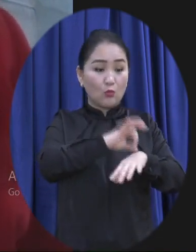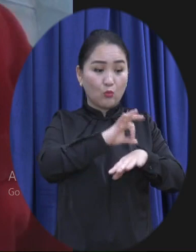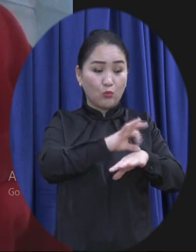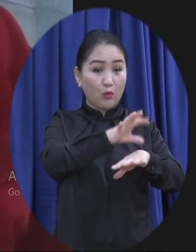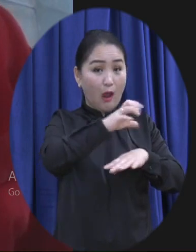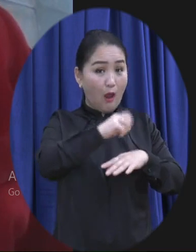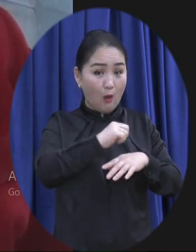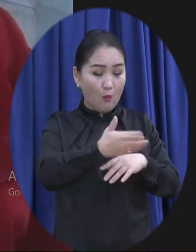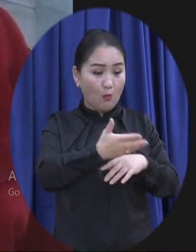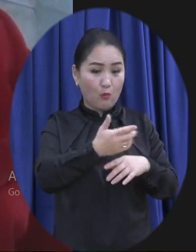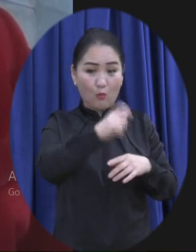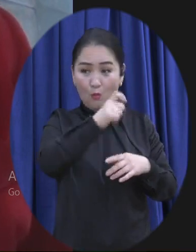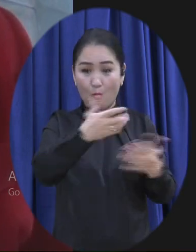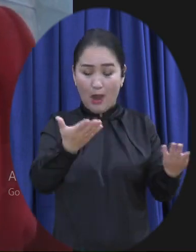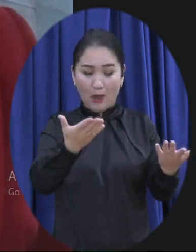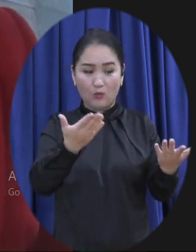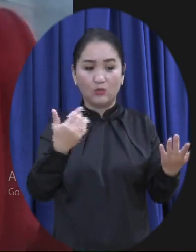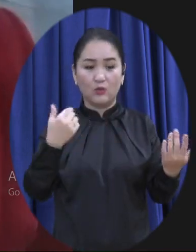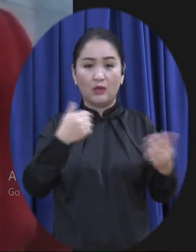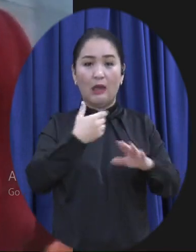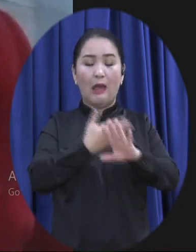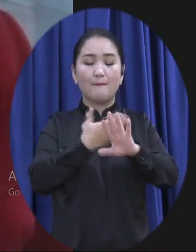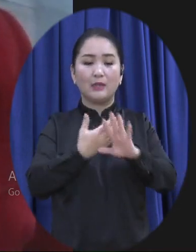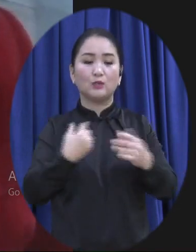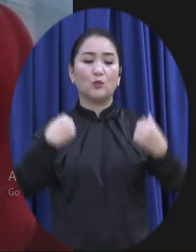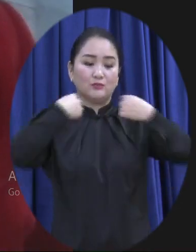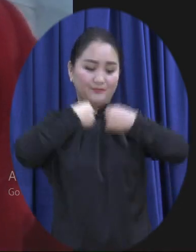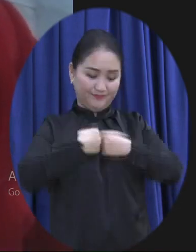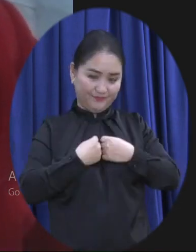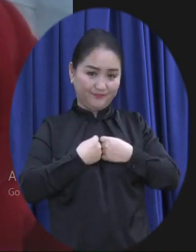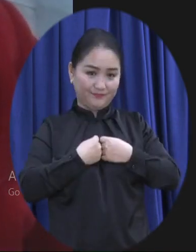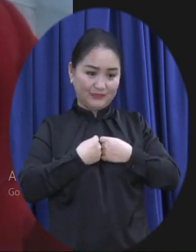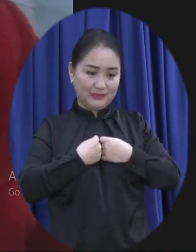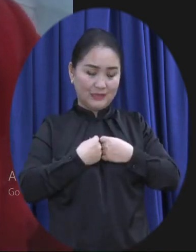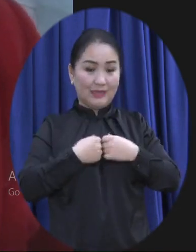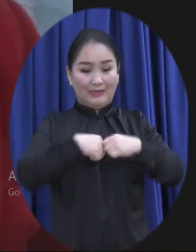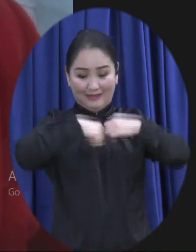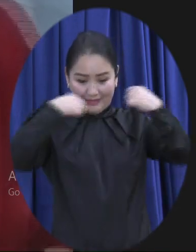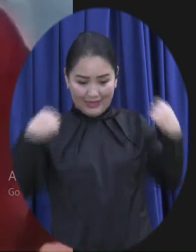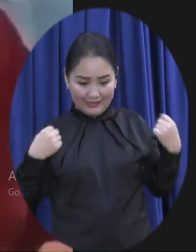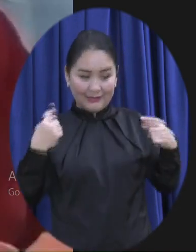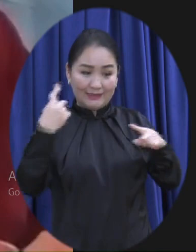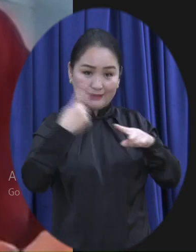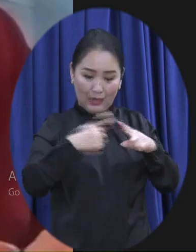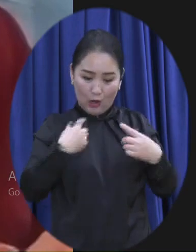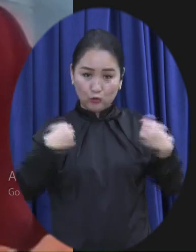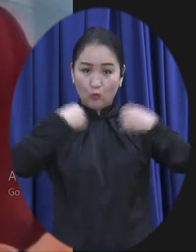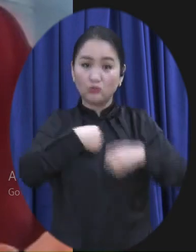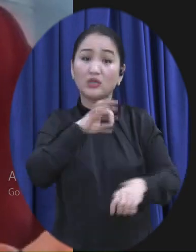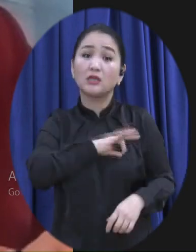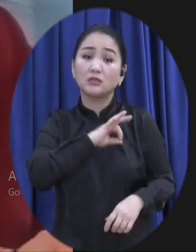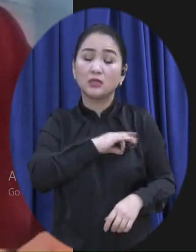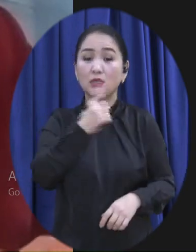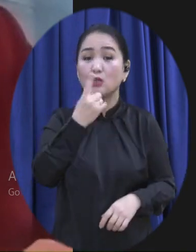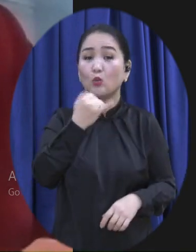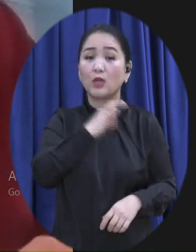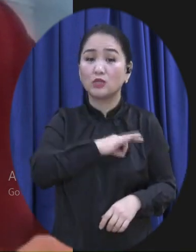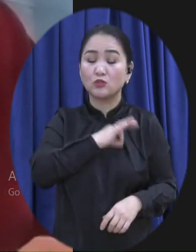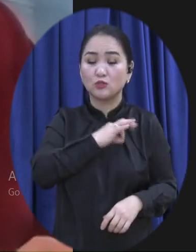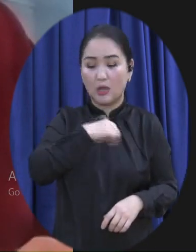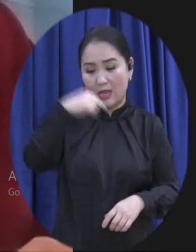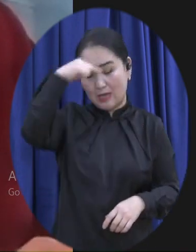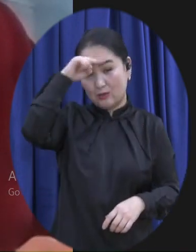байна. Сангийн сайд мэдээл хийж байхдаа гаднаас тусламжаар ирсэн амны алт хамгаалалт хувь зэрэглийг эрүүл мэндийн яамд хариуцуул өгсөн. За